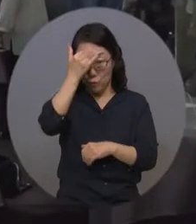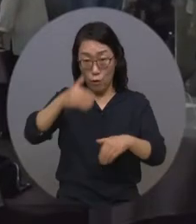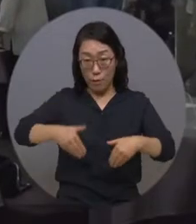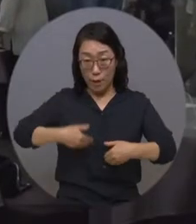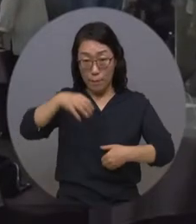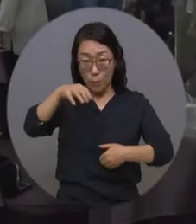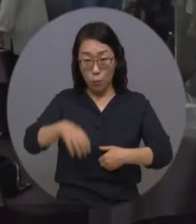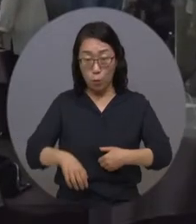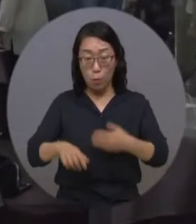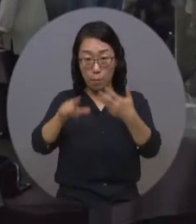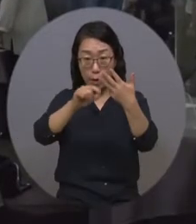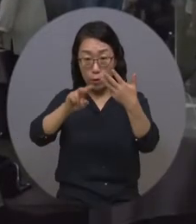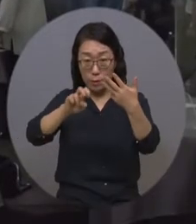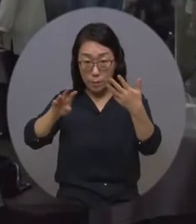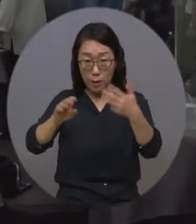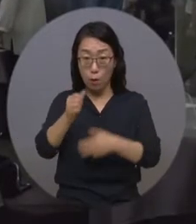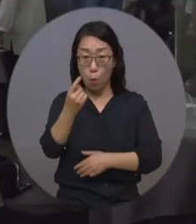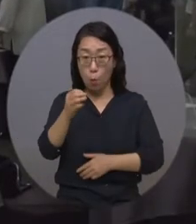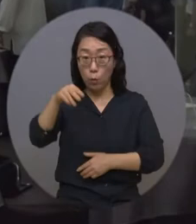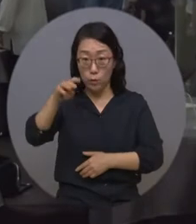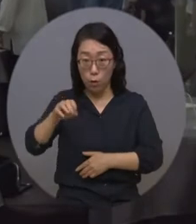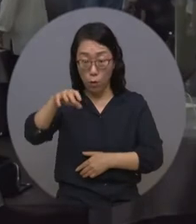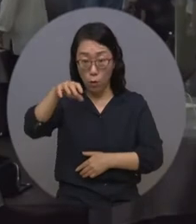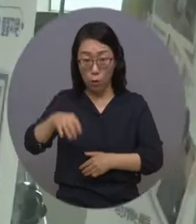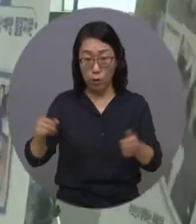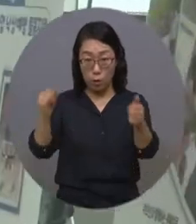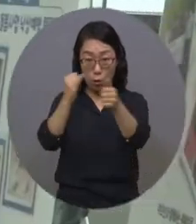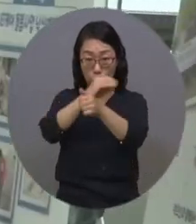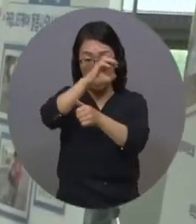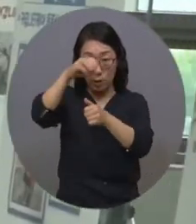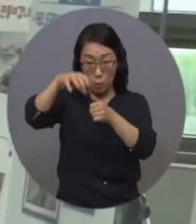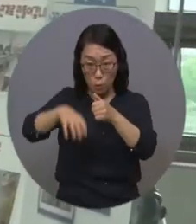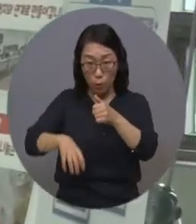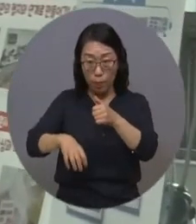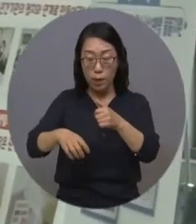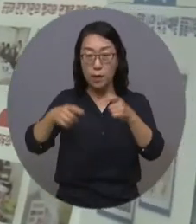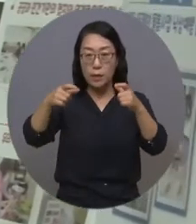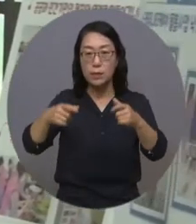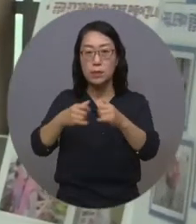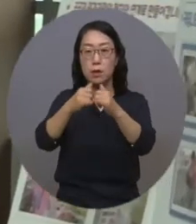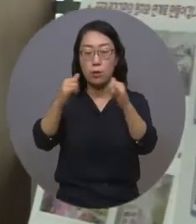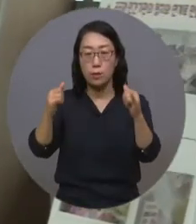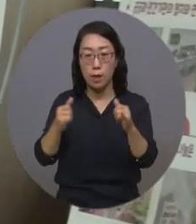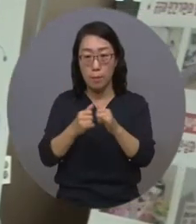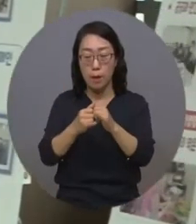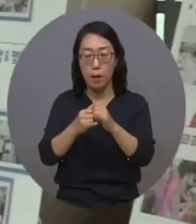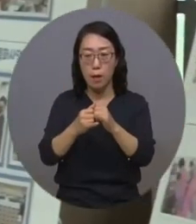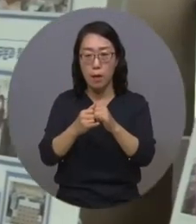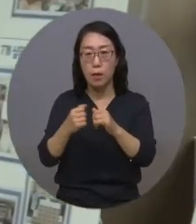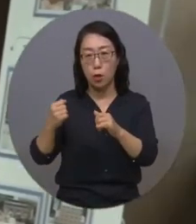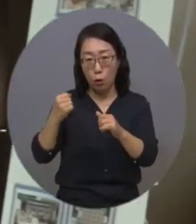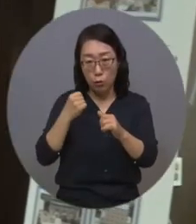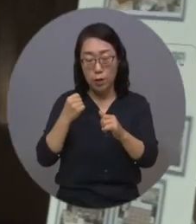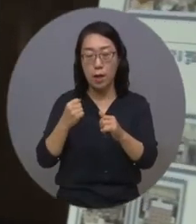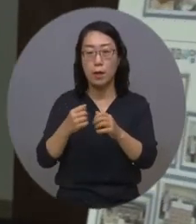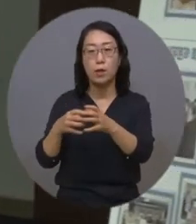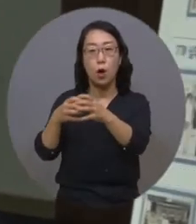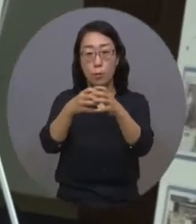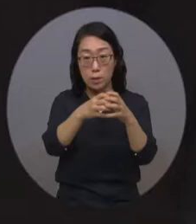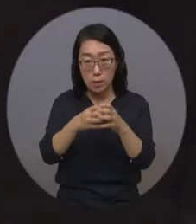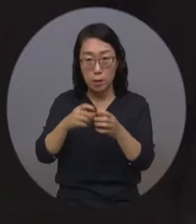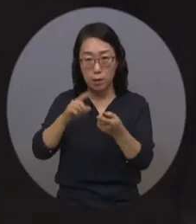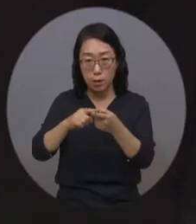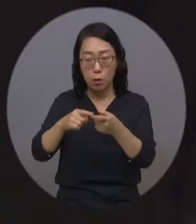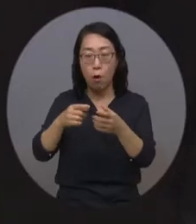충청남도는 24일 홍성 제2컨벤션 웨딩홀에서 지역사회보장협의체 역량 강화 컨퍼런스를 개최하여